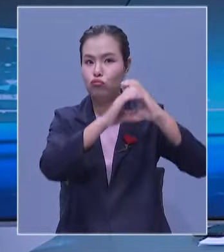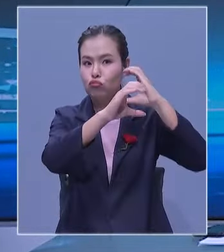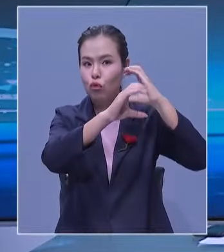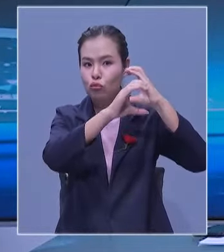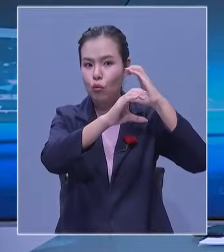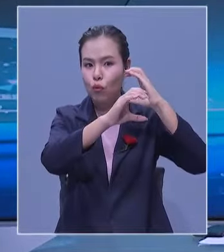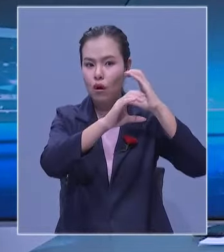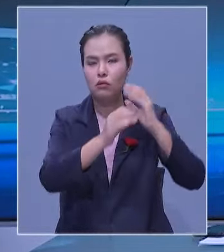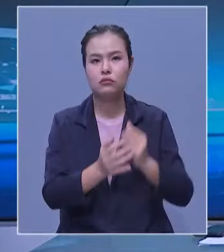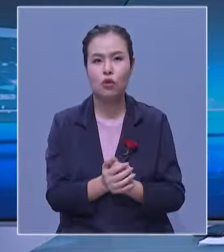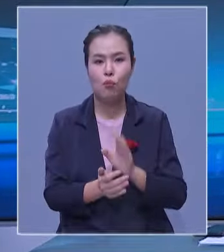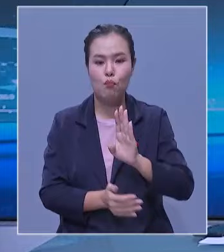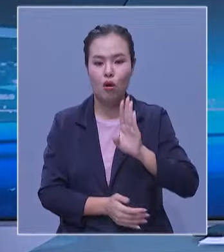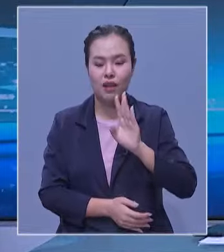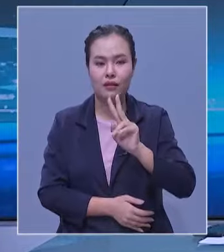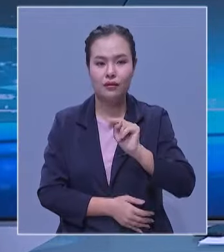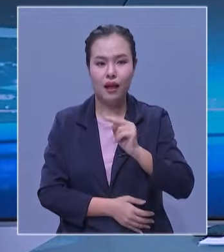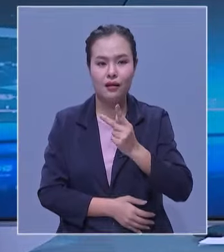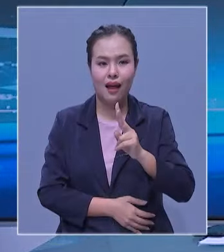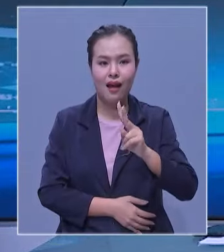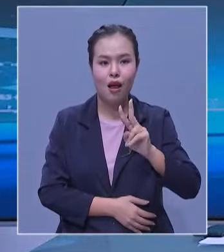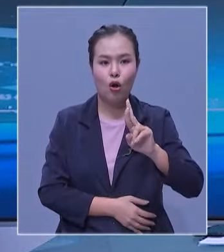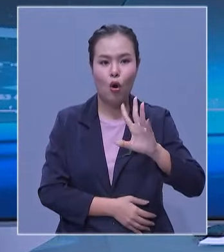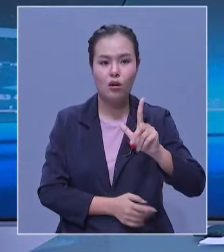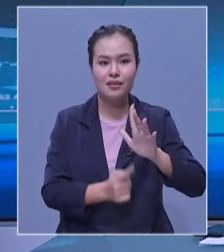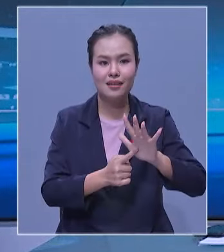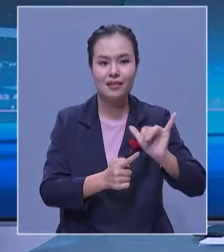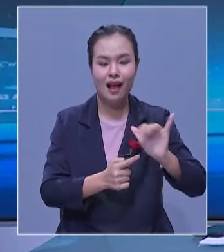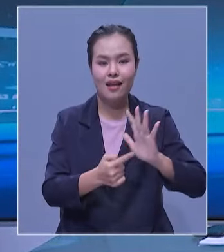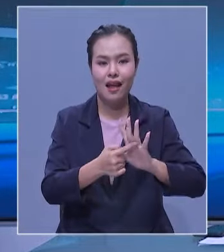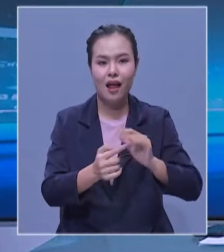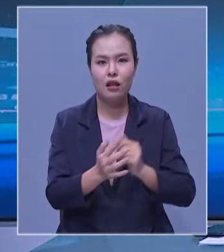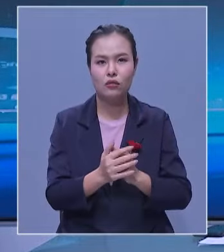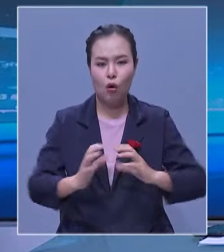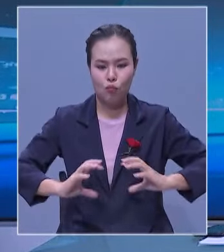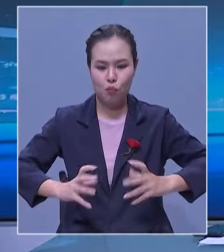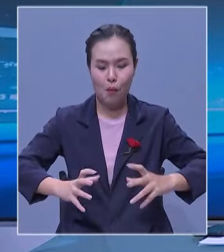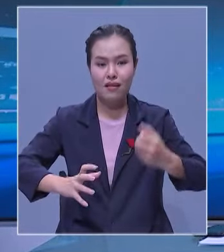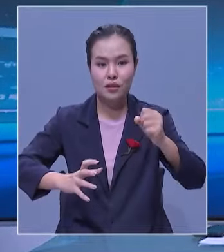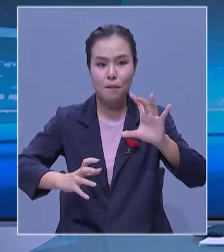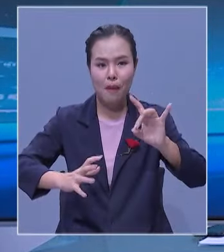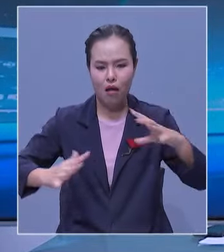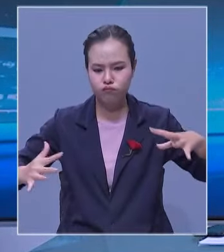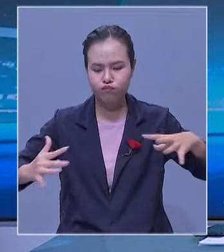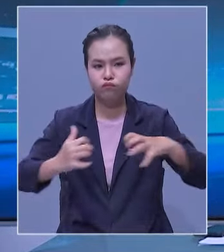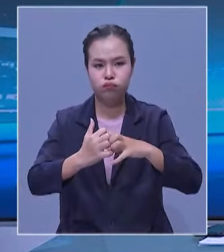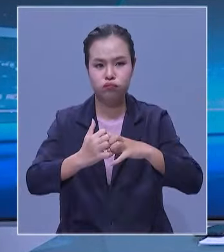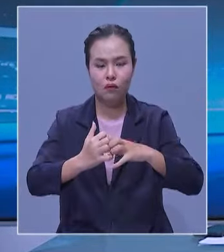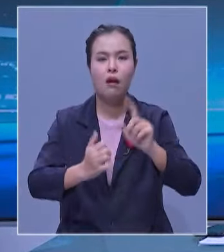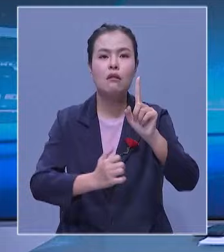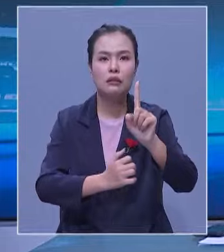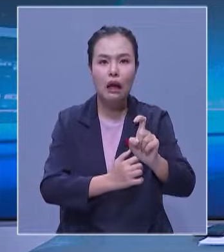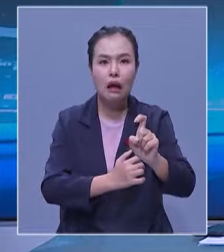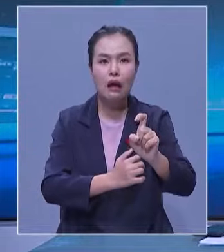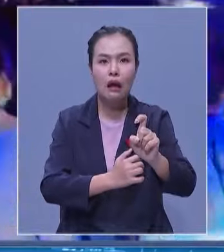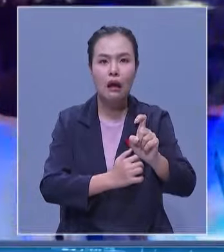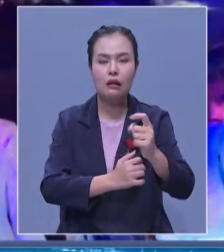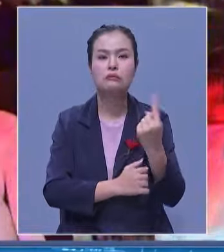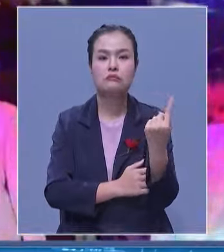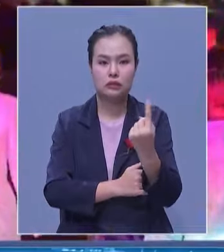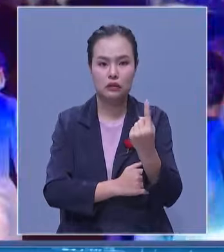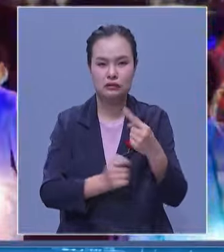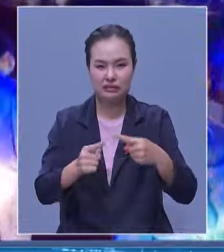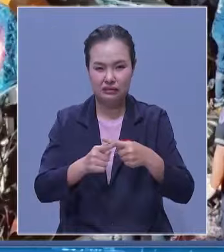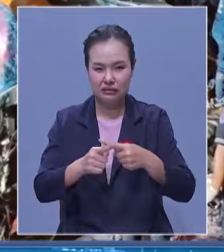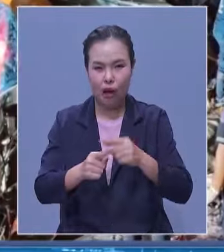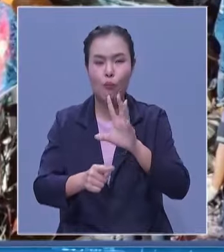ของนครไชยแอร์นะครับชนกับรถบรรทุกพ่วง18ล้อแล้วเหตุการณ์นี้คุณจอท่านผู้ชมมีผู้เสียชีวิตนะครับเสียชีวิต1รายบาดเ